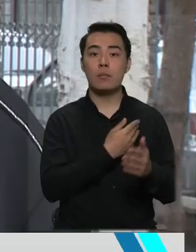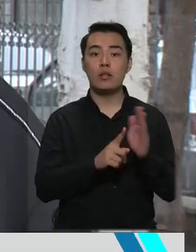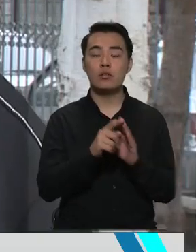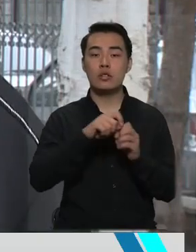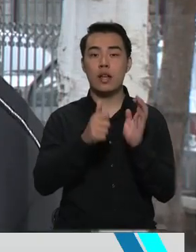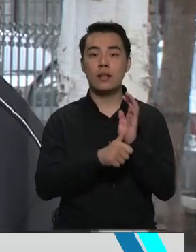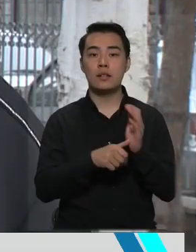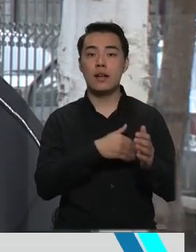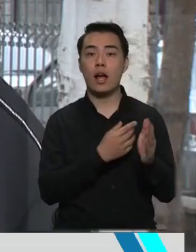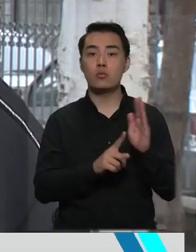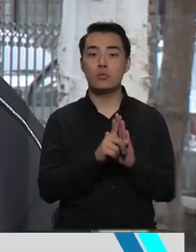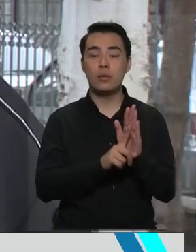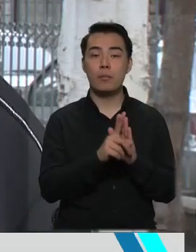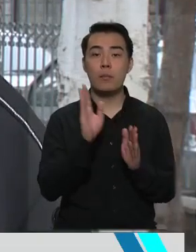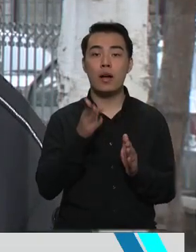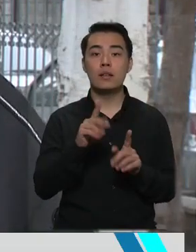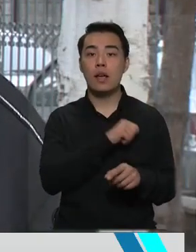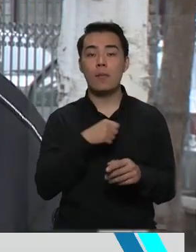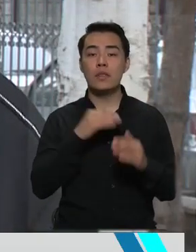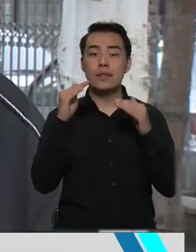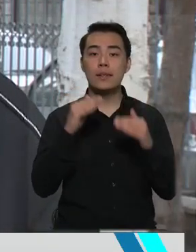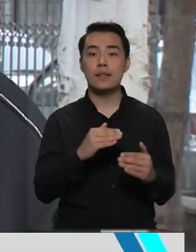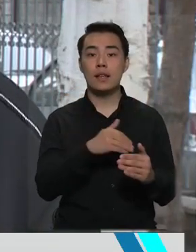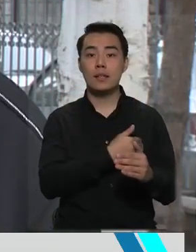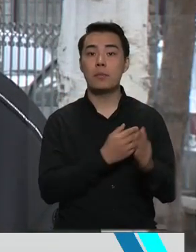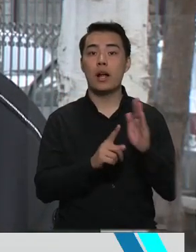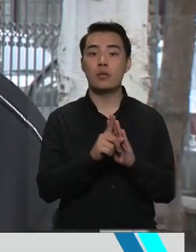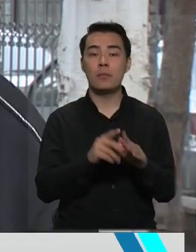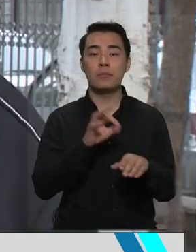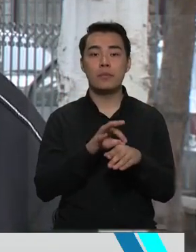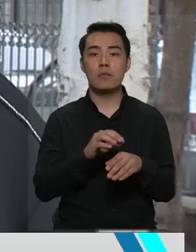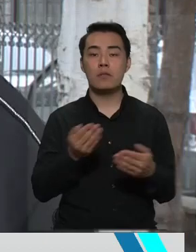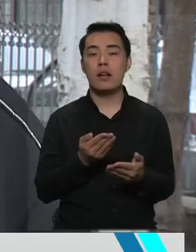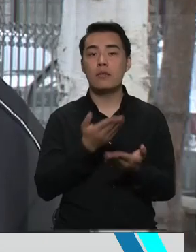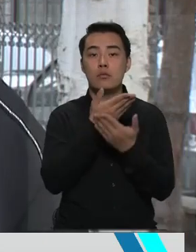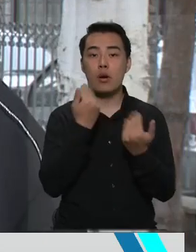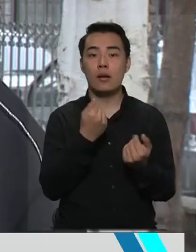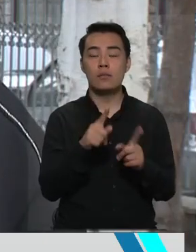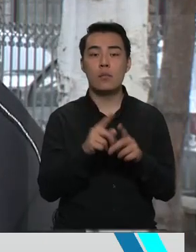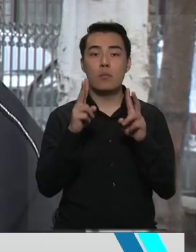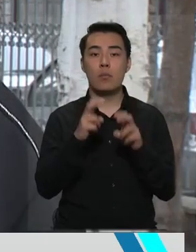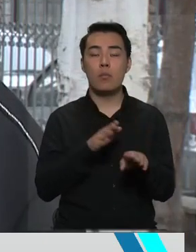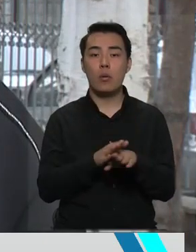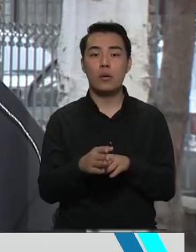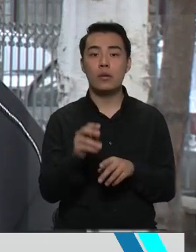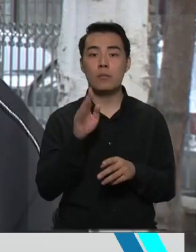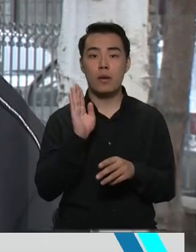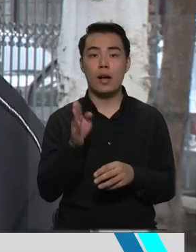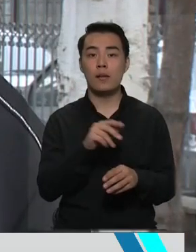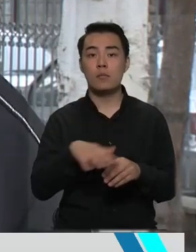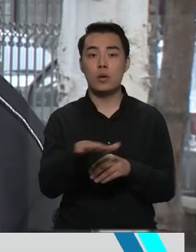градусов потому что в менее низкой температуре холярный вибрион не выживает обследуется декретированный